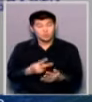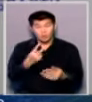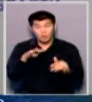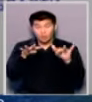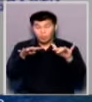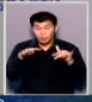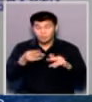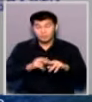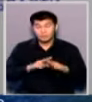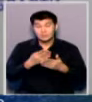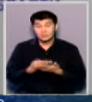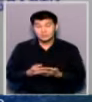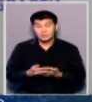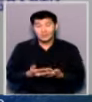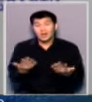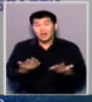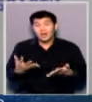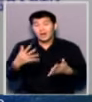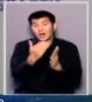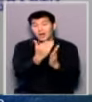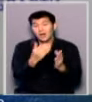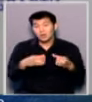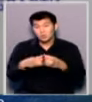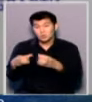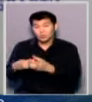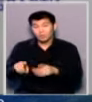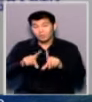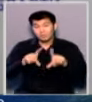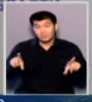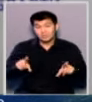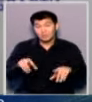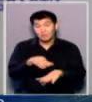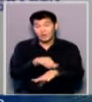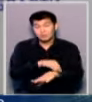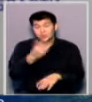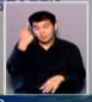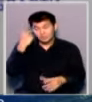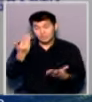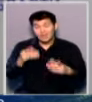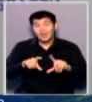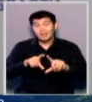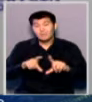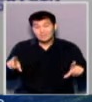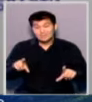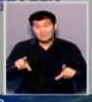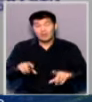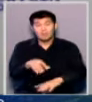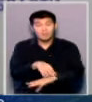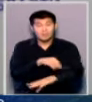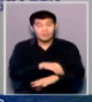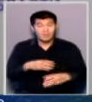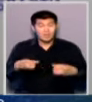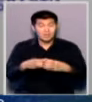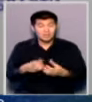көрерменіміз қай категорияға жататындығын енді ол мектеп әкімшілігі білетін шығар, бірақ мен айтқым келетіні, мектеп әкімшілігі, басқарма да,